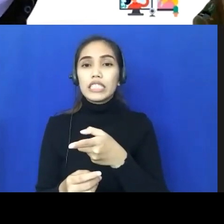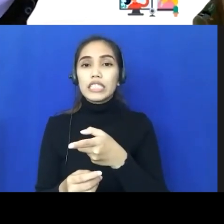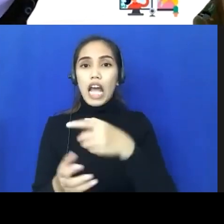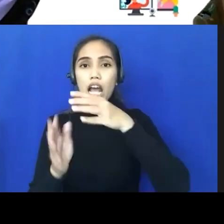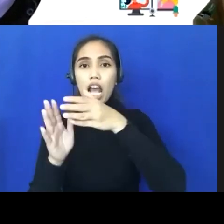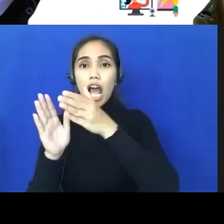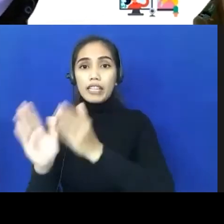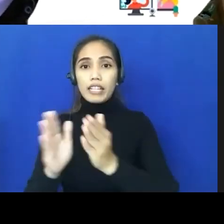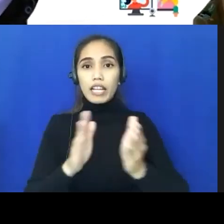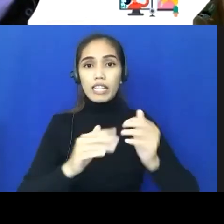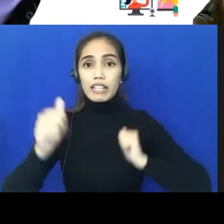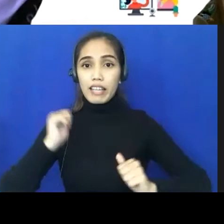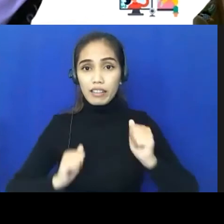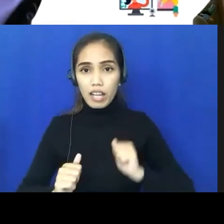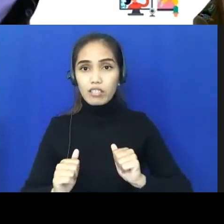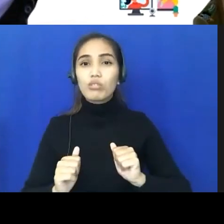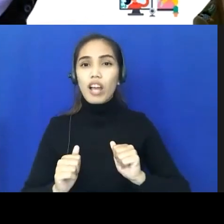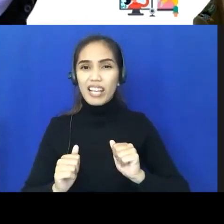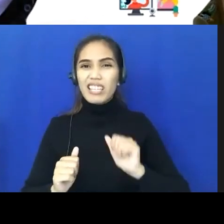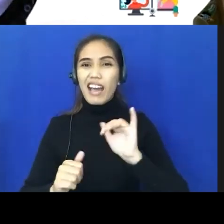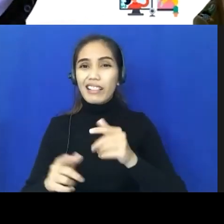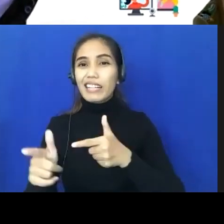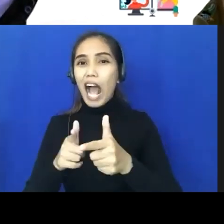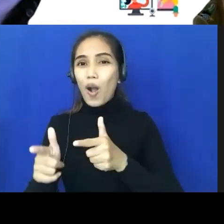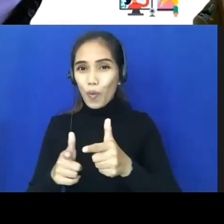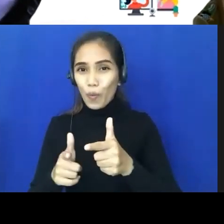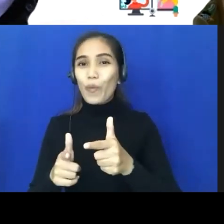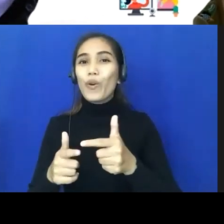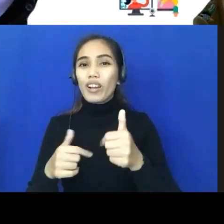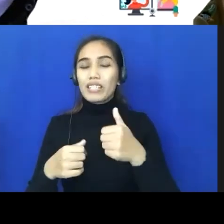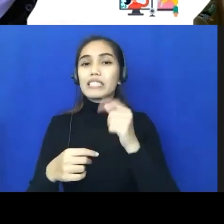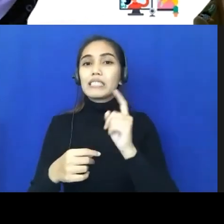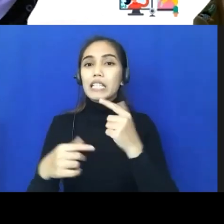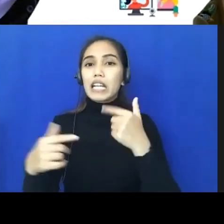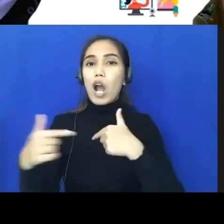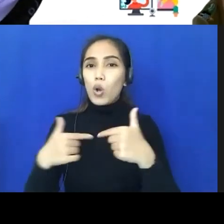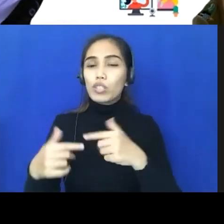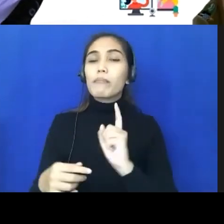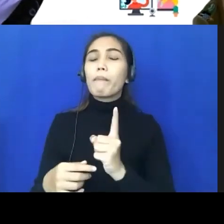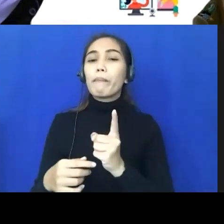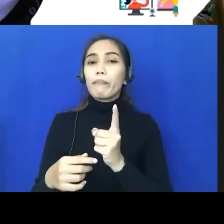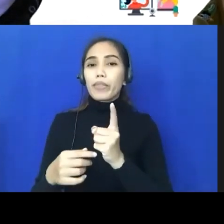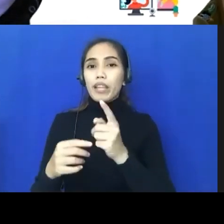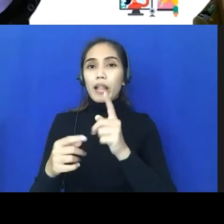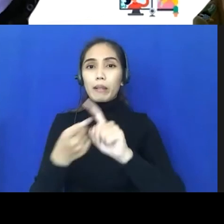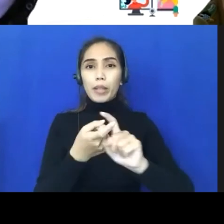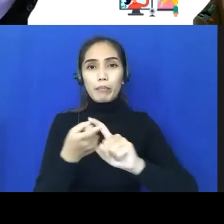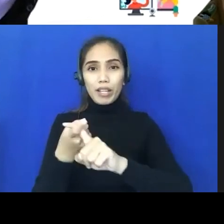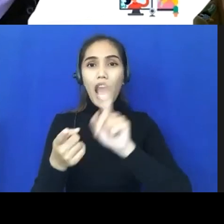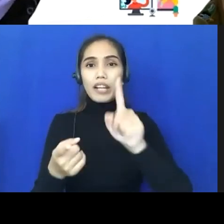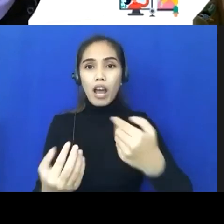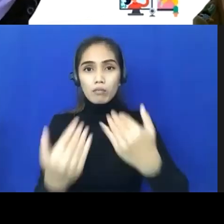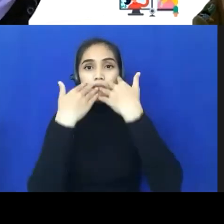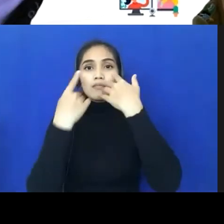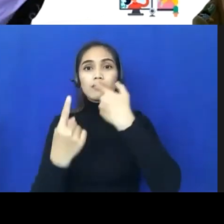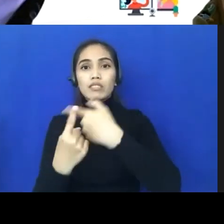tatanan kegiatan kita juga ikut terganggu dengan adanya COVID karena beberapa teman di antara kita itu